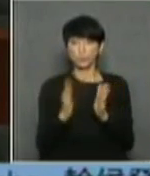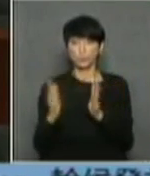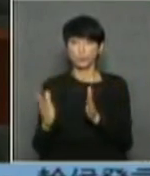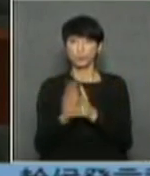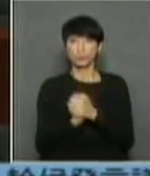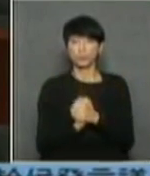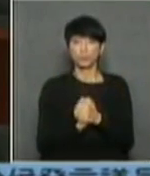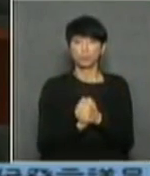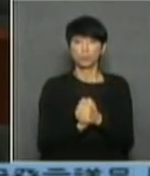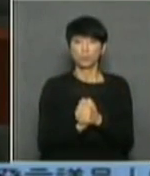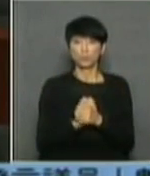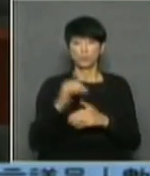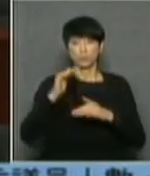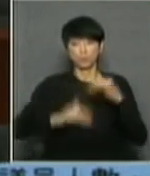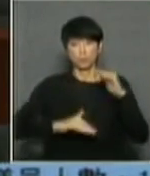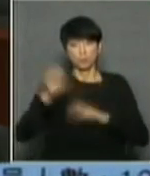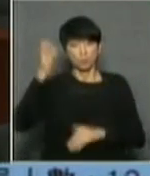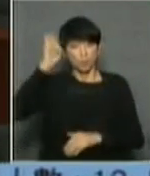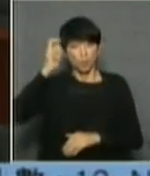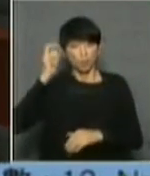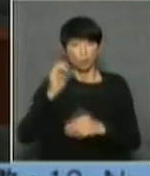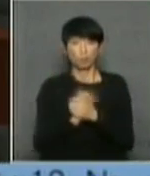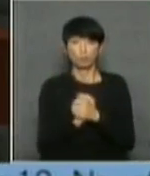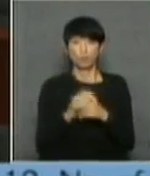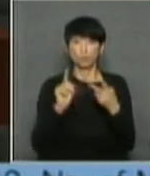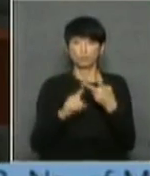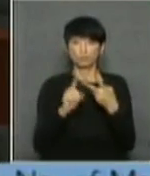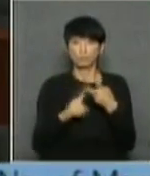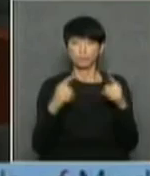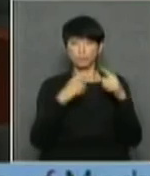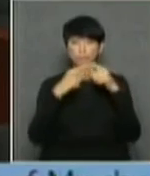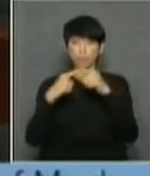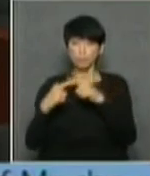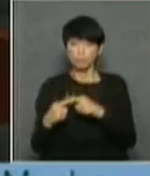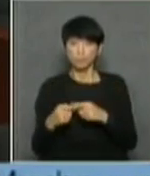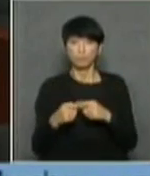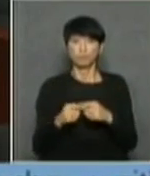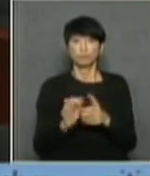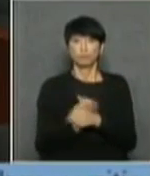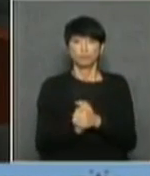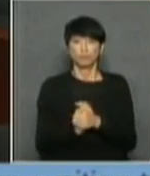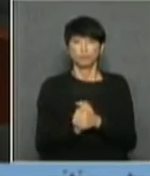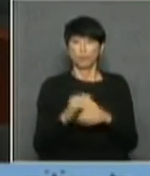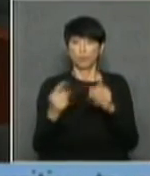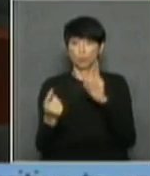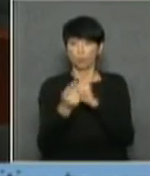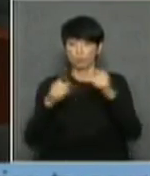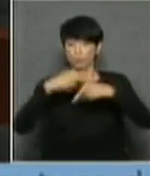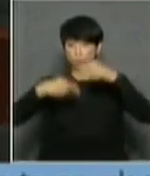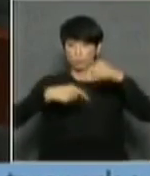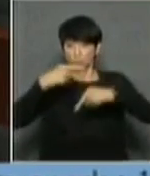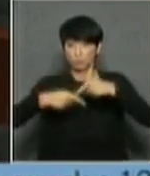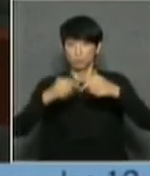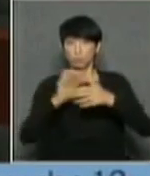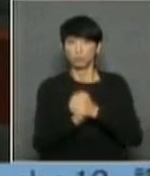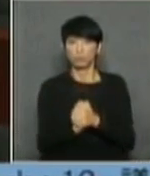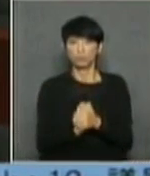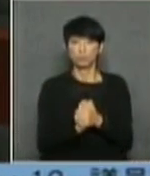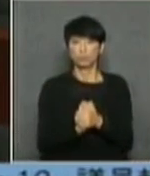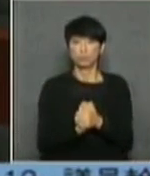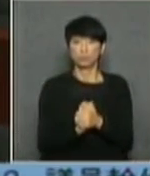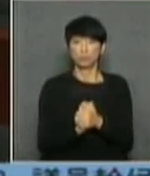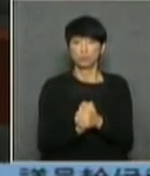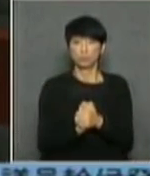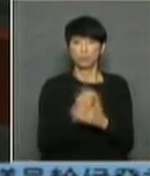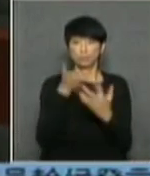純粹是技術考慮，而是以民為本，同居民有商有量，將工程的二次滋擾呢減